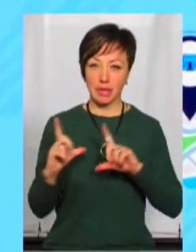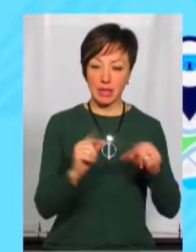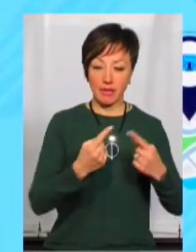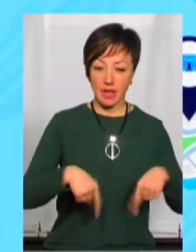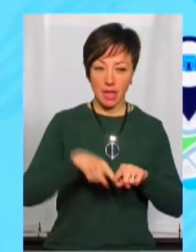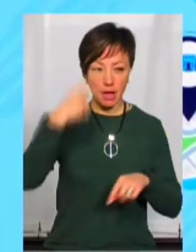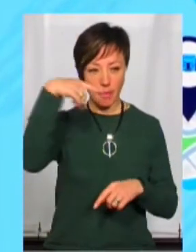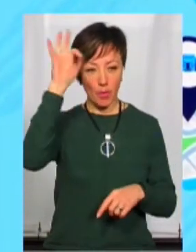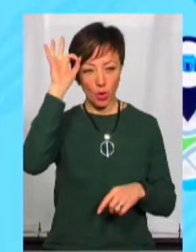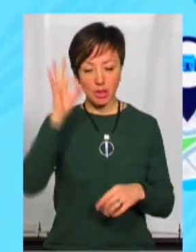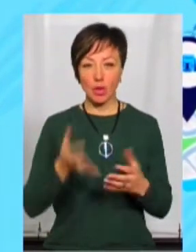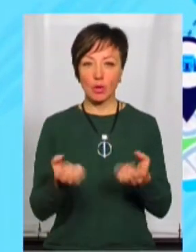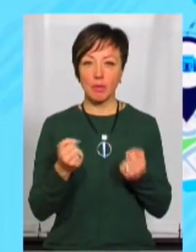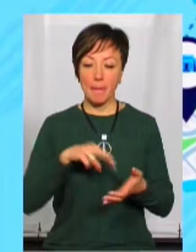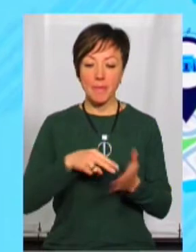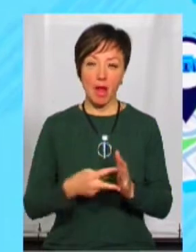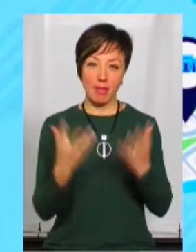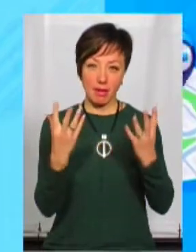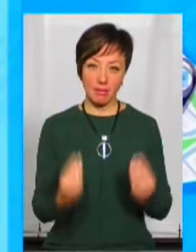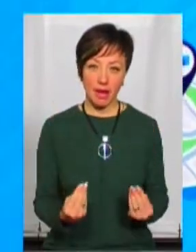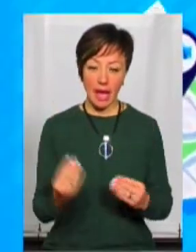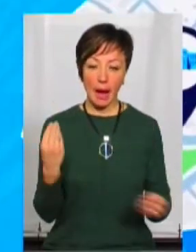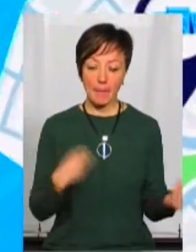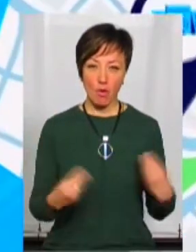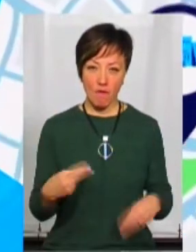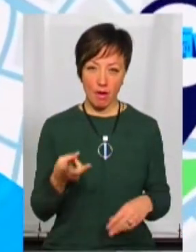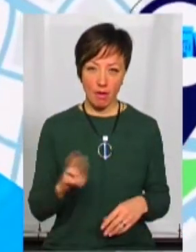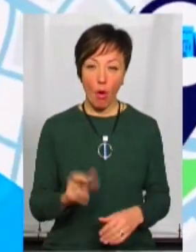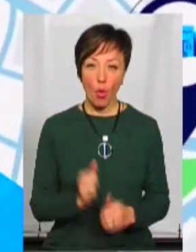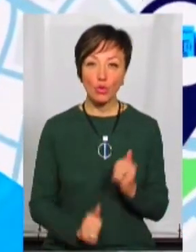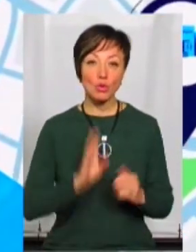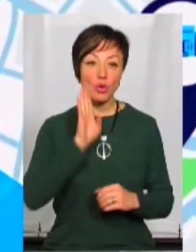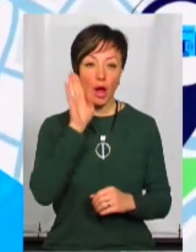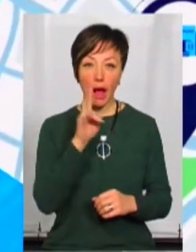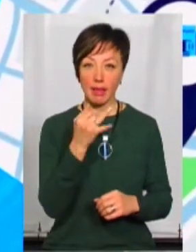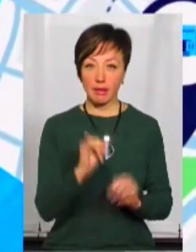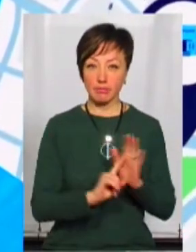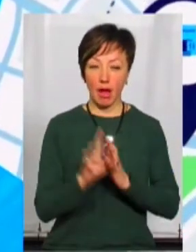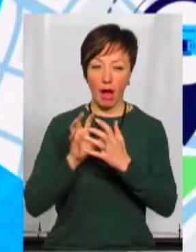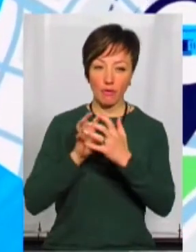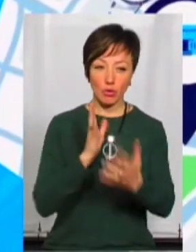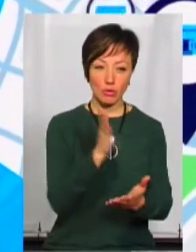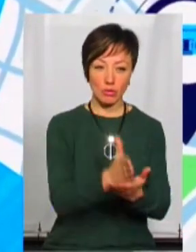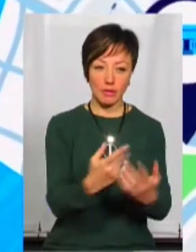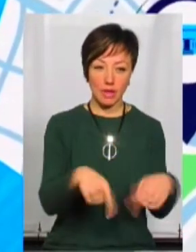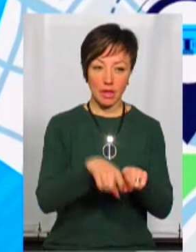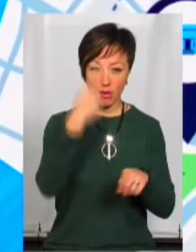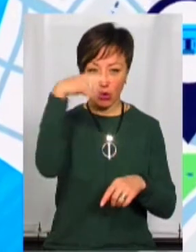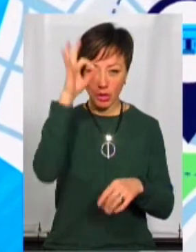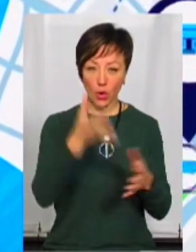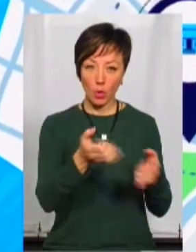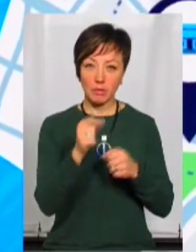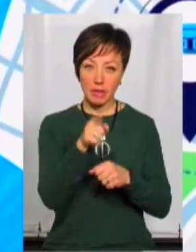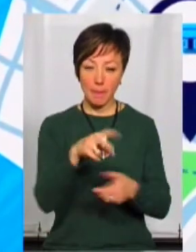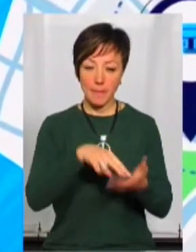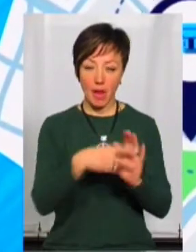відділення поліції, щоб отримати план на день та екіпірування. Тобто кожного ранку Андрій спершу на автобусі їде до відділення поліції і отримує там